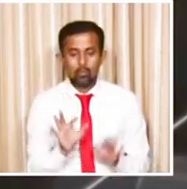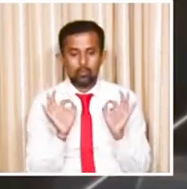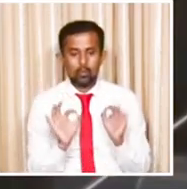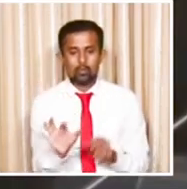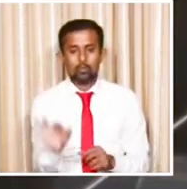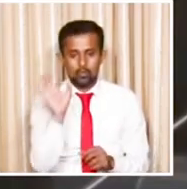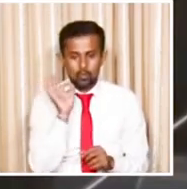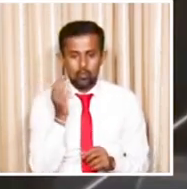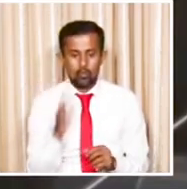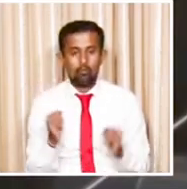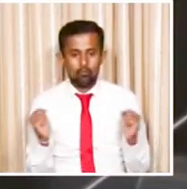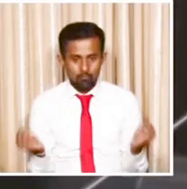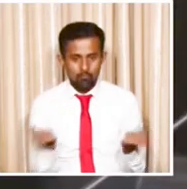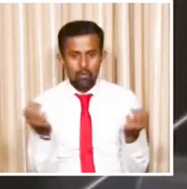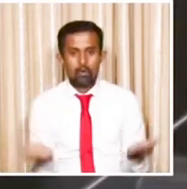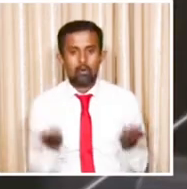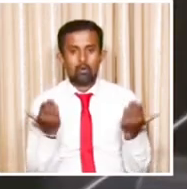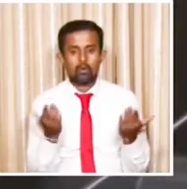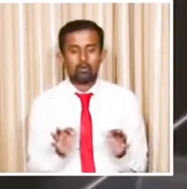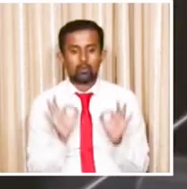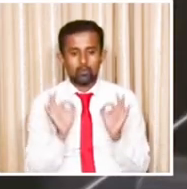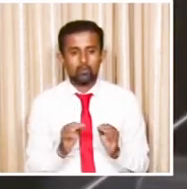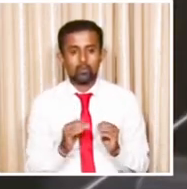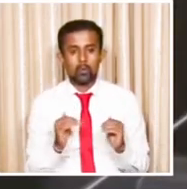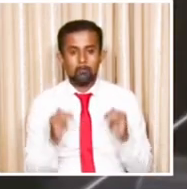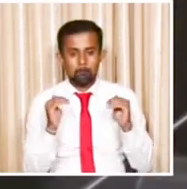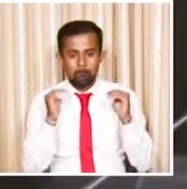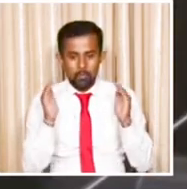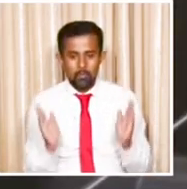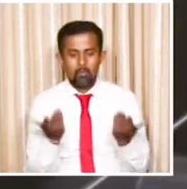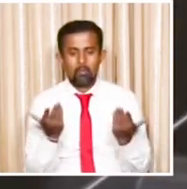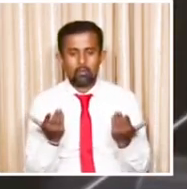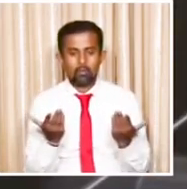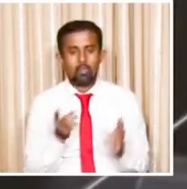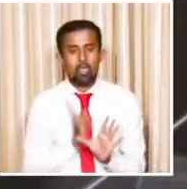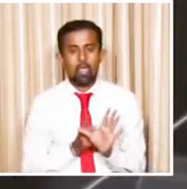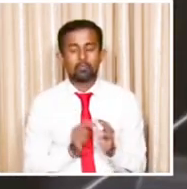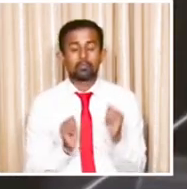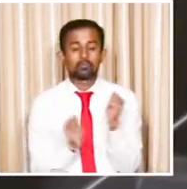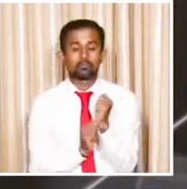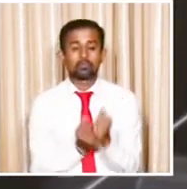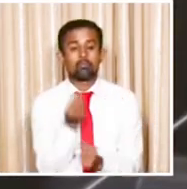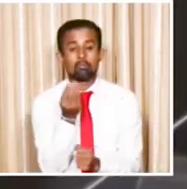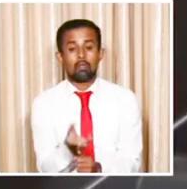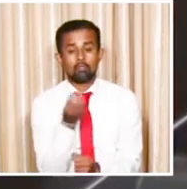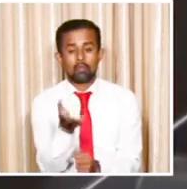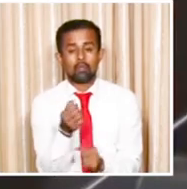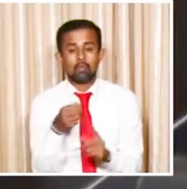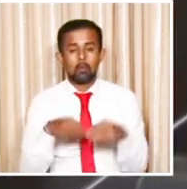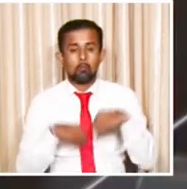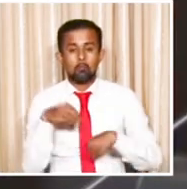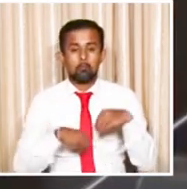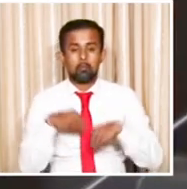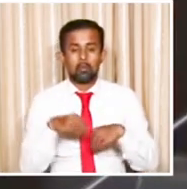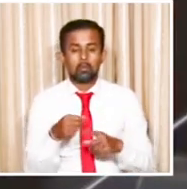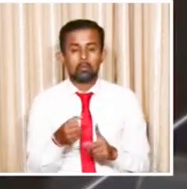ඒ අයව බල ගන්නවන්න ඕනි. පළදායිතාව ක්‍රමිකව මනින්න ඕනි. නැත්නම් හැමදාම සමෘද්ධිය දීලා ඒක දේශපාලන ව්‍යාපාරයක්